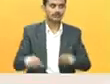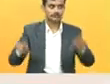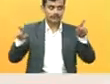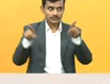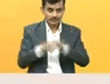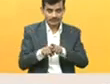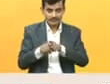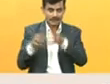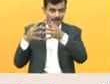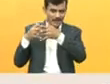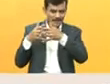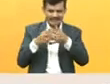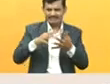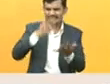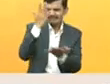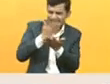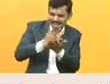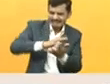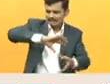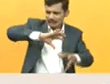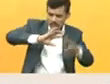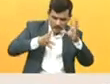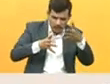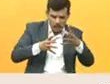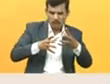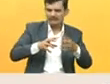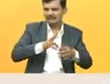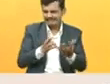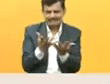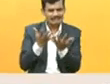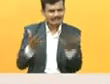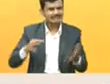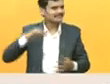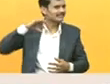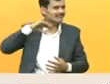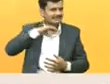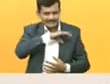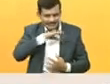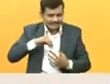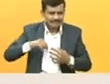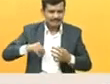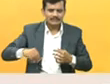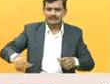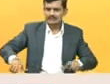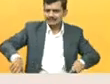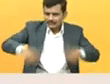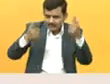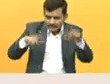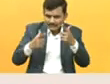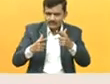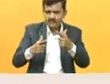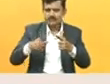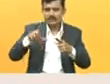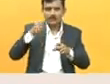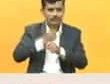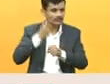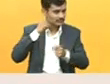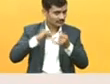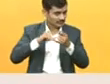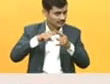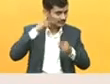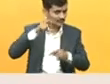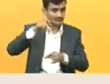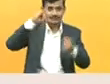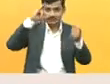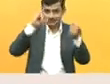वेस्ट मैनेजमेंट, नॉन रिन्यूएबल एनर्जी, बायोटेक्नोलॉजी और लॉजिस्टिक्स ऐसे